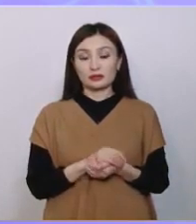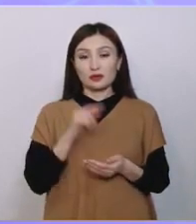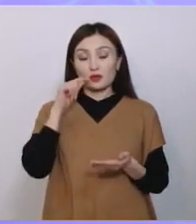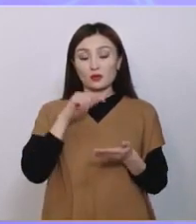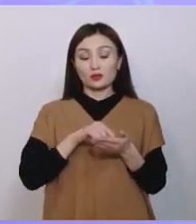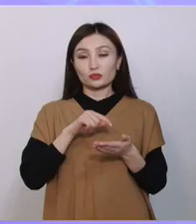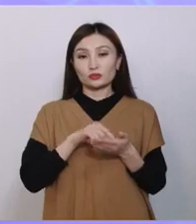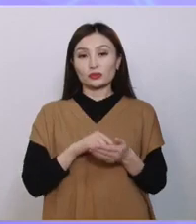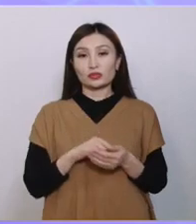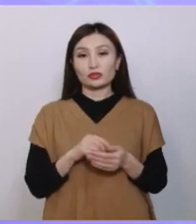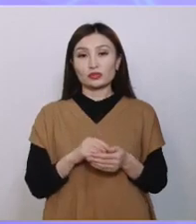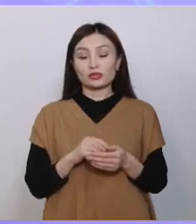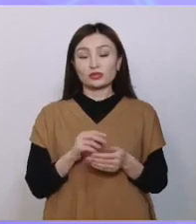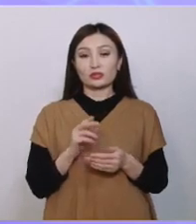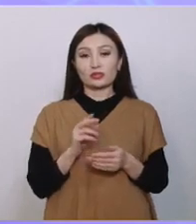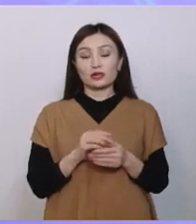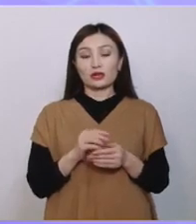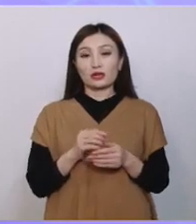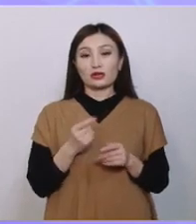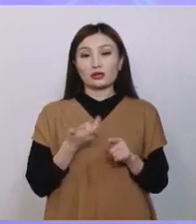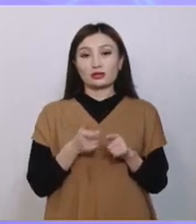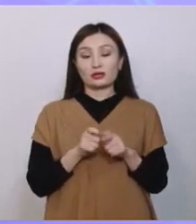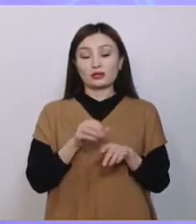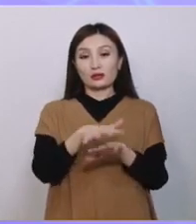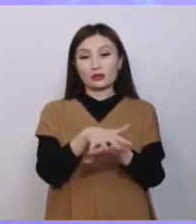Құштар қалғып ұшып бара жатышат.